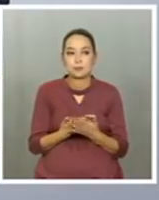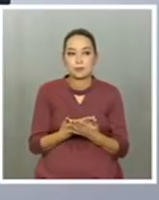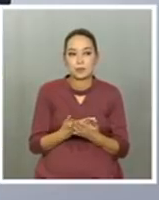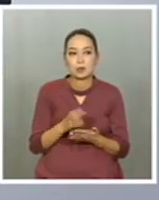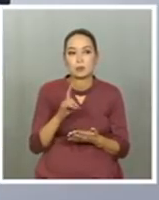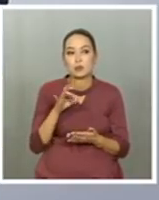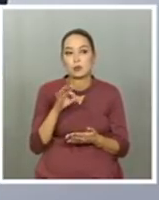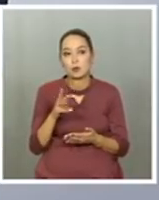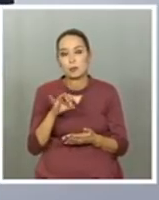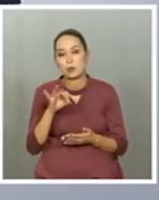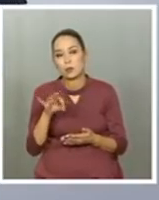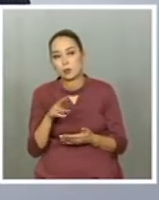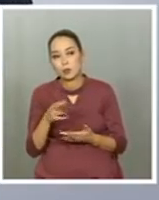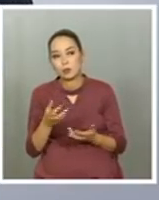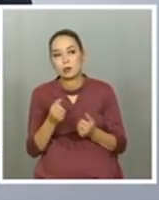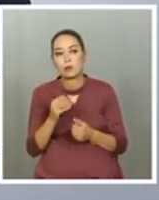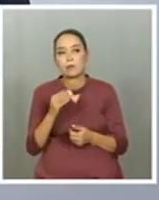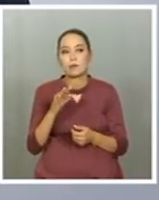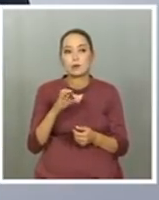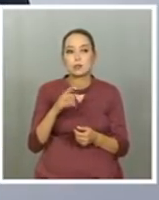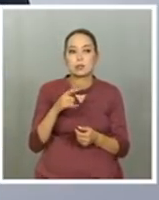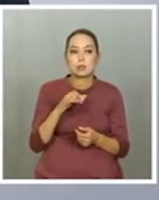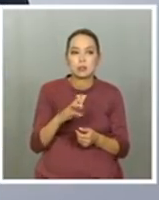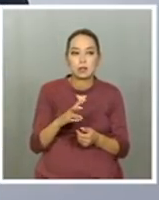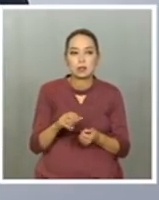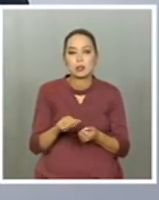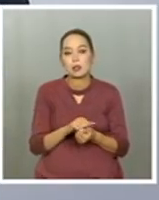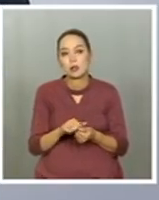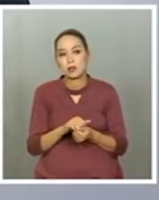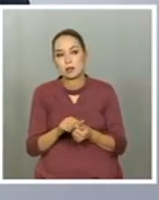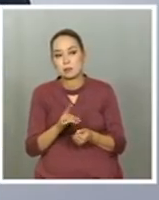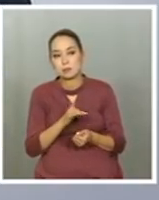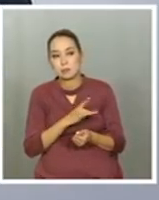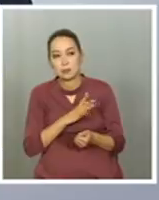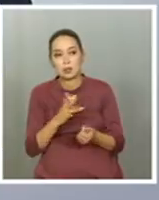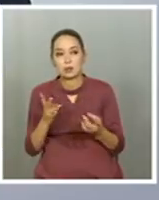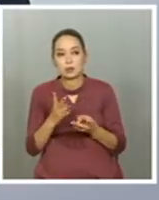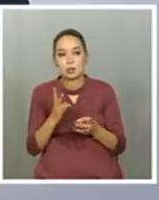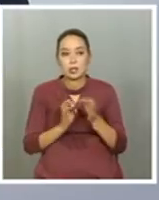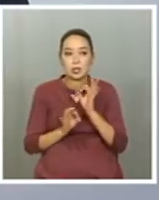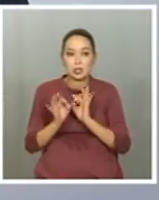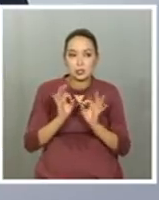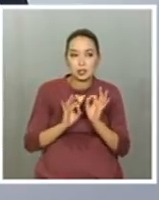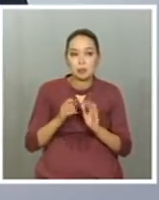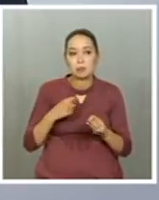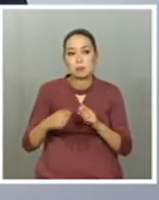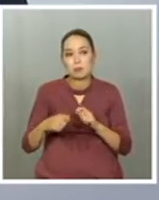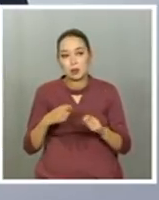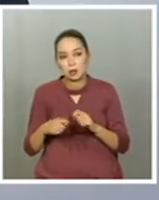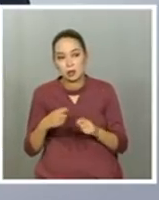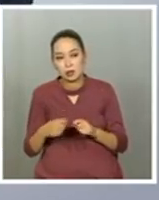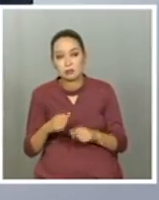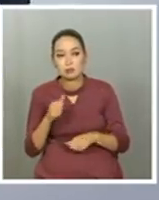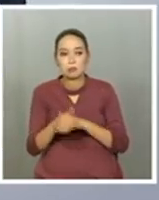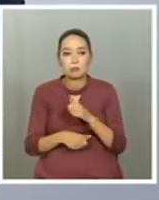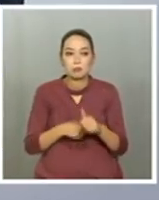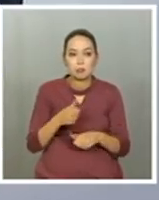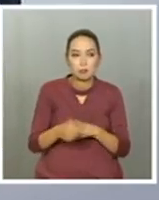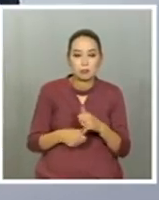алу үшін, фосфен алу үшін, қағазды ағарту үшін, пластмастар алу үшін, маталарды ағарту